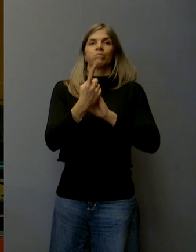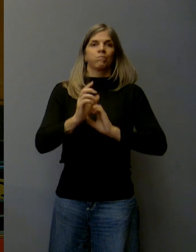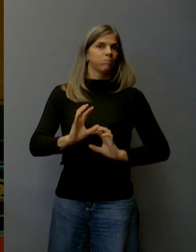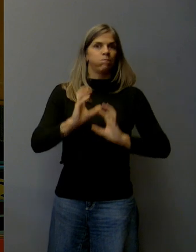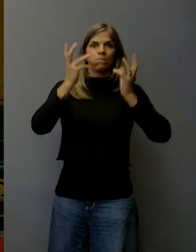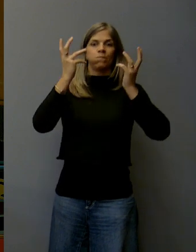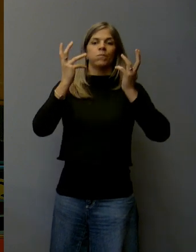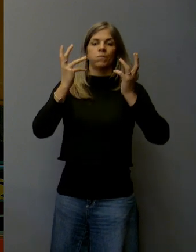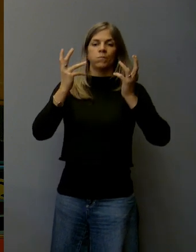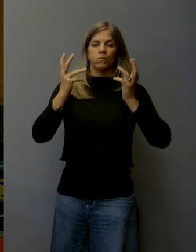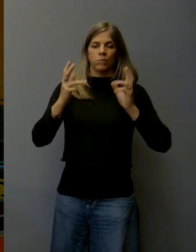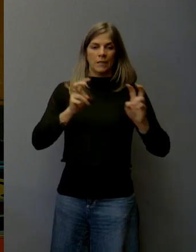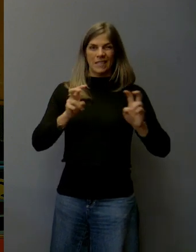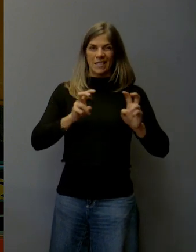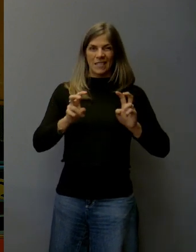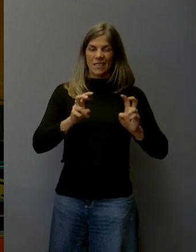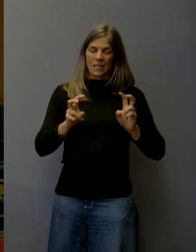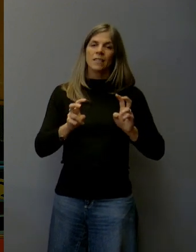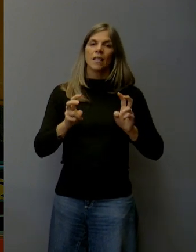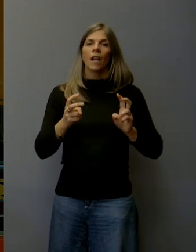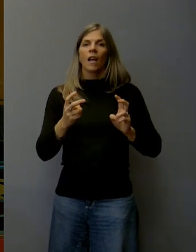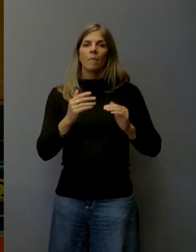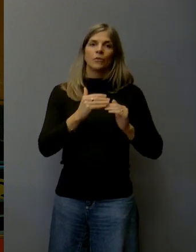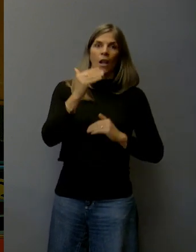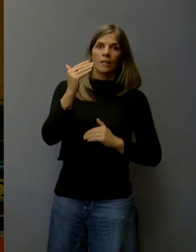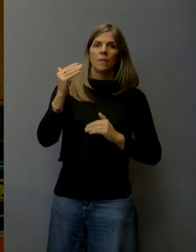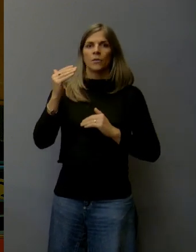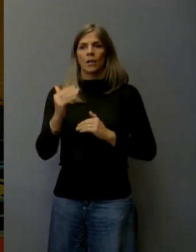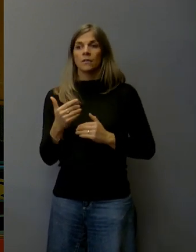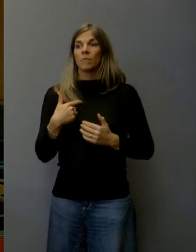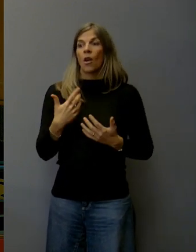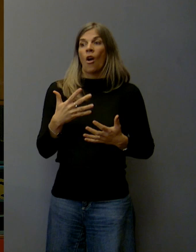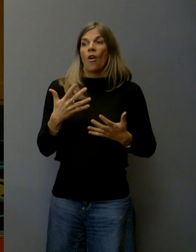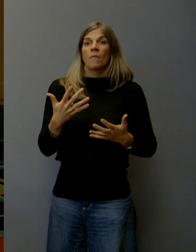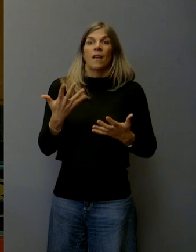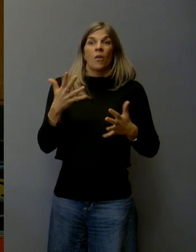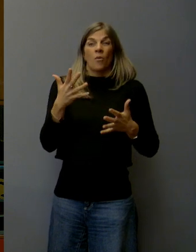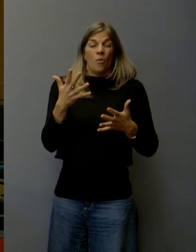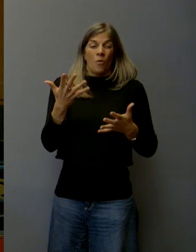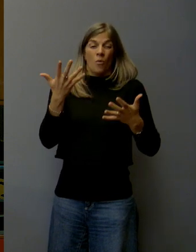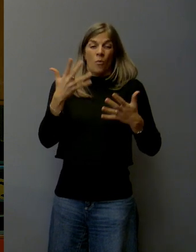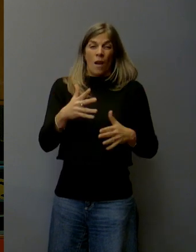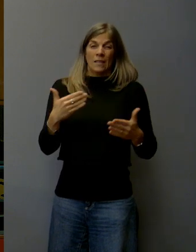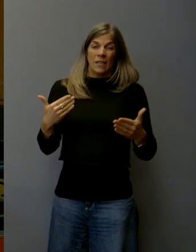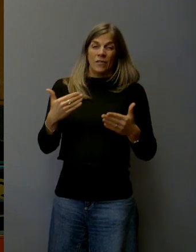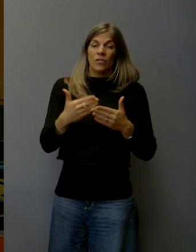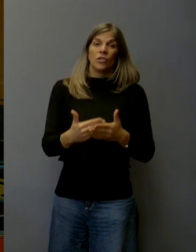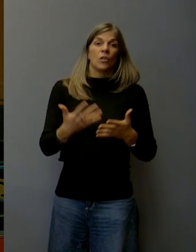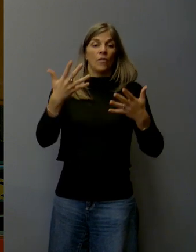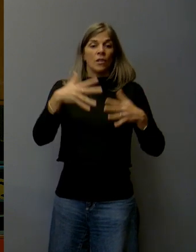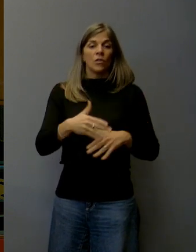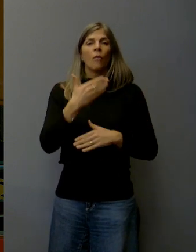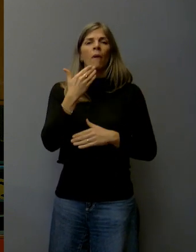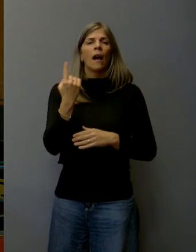fra fra le parti Però appunto io ormai visto che siamo quasi al termine e dovrebbe mancare soltanto